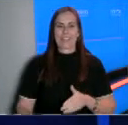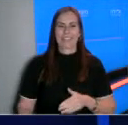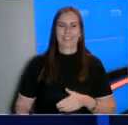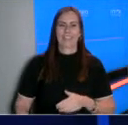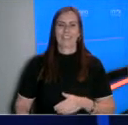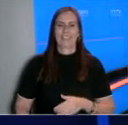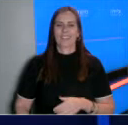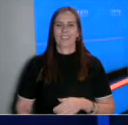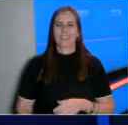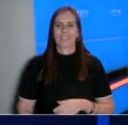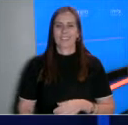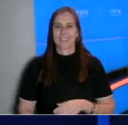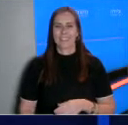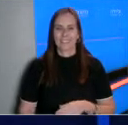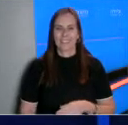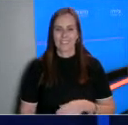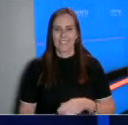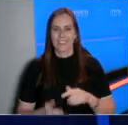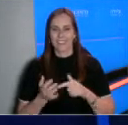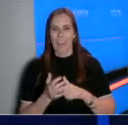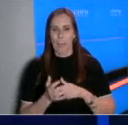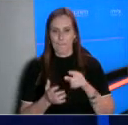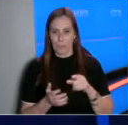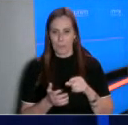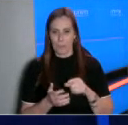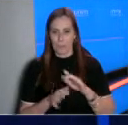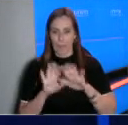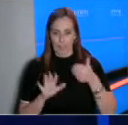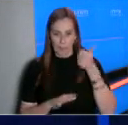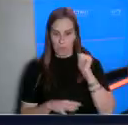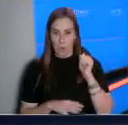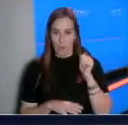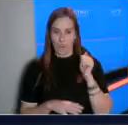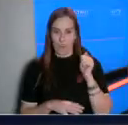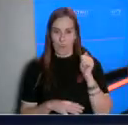וואלה? בואו, אני חושב על גוש. איך היא עומדת במפרץ? האמת שרק אתמול